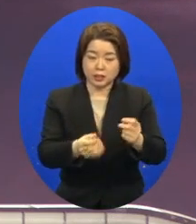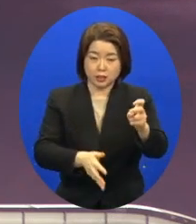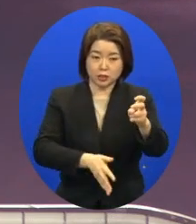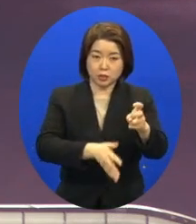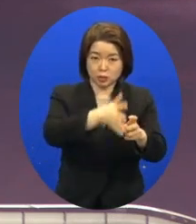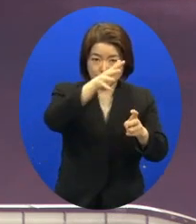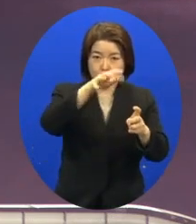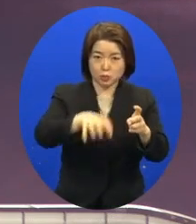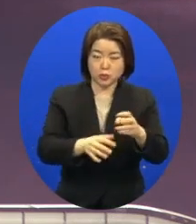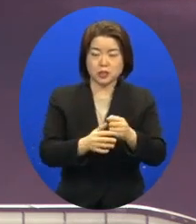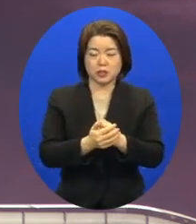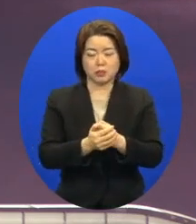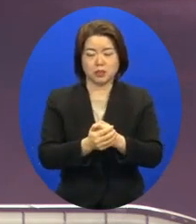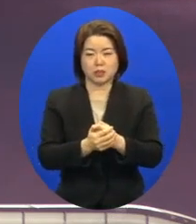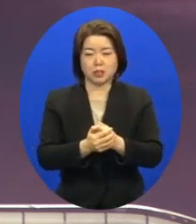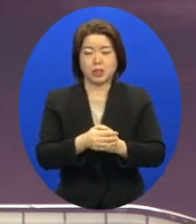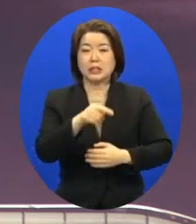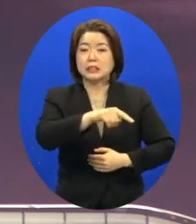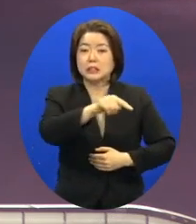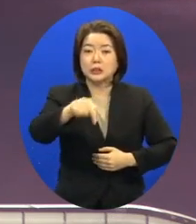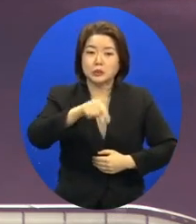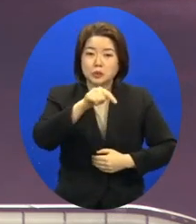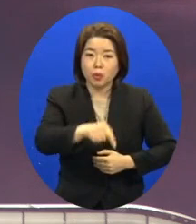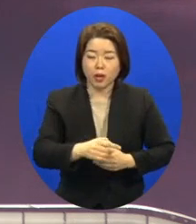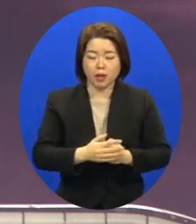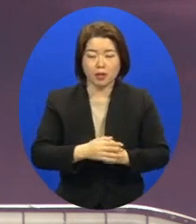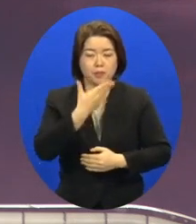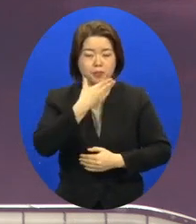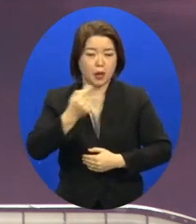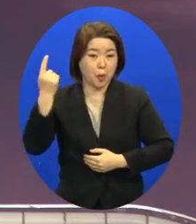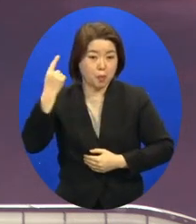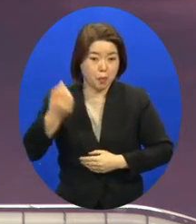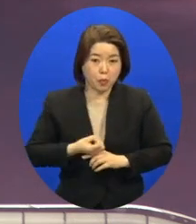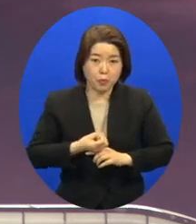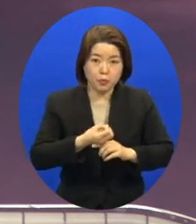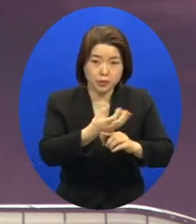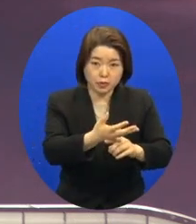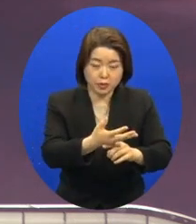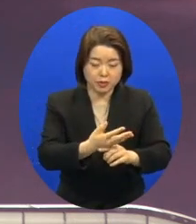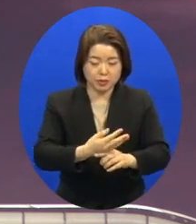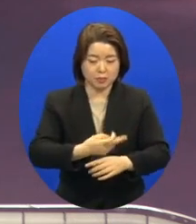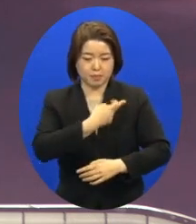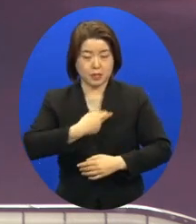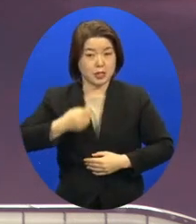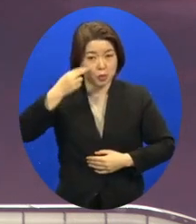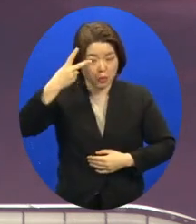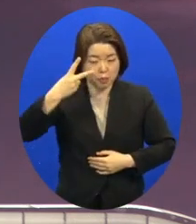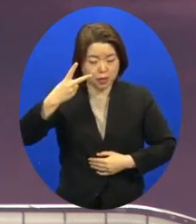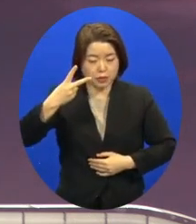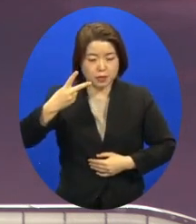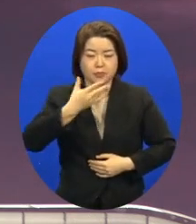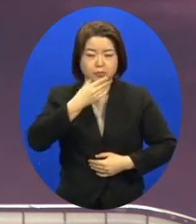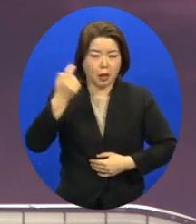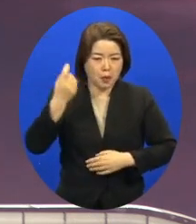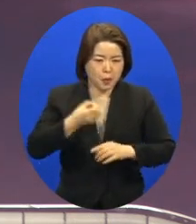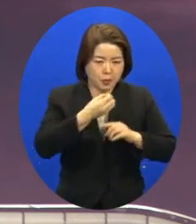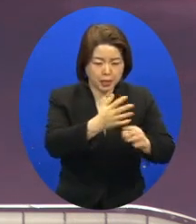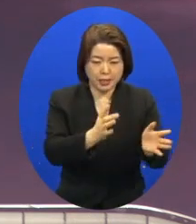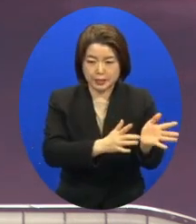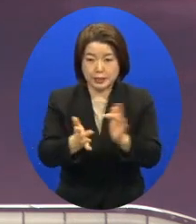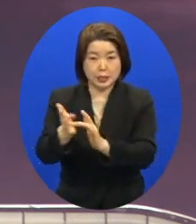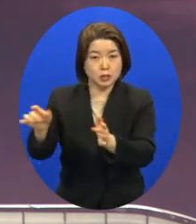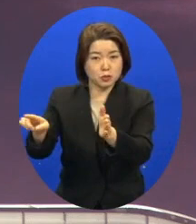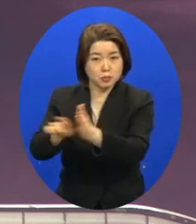고린도입니다. 그런 고린도에도 복음이 들어가서 사도 바울이 복음을 전하고 예수 믿는 사람이 생기고 고린도